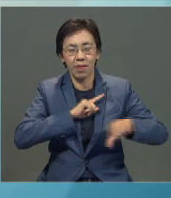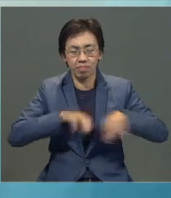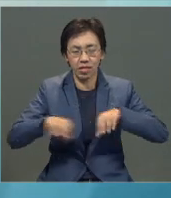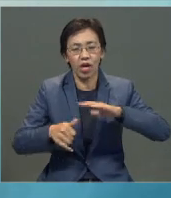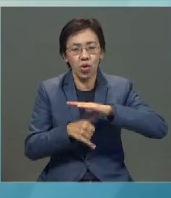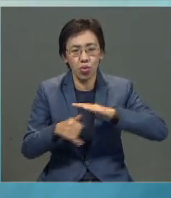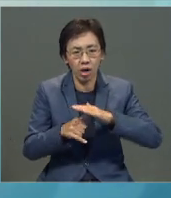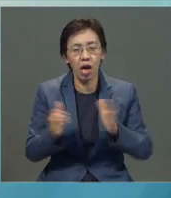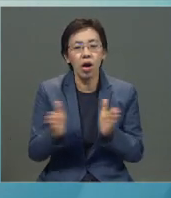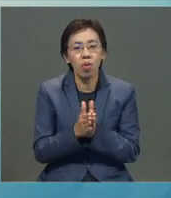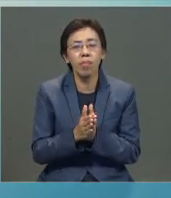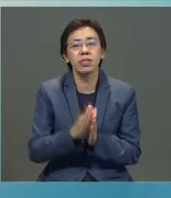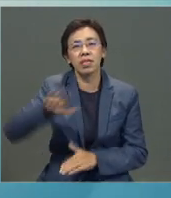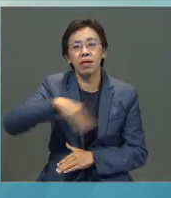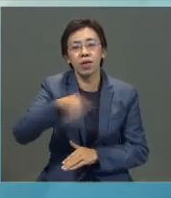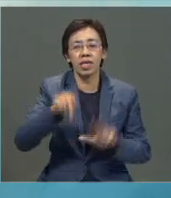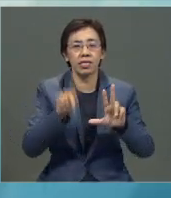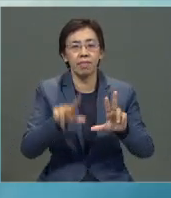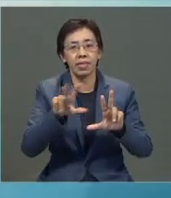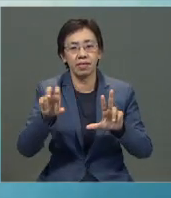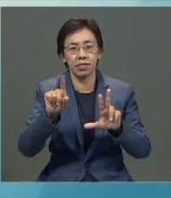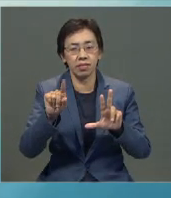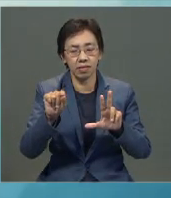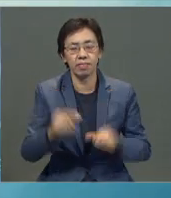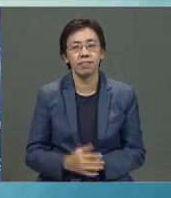รายครับอยู่ในสเตย์ทันทีทั้งสิ้นนะครับทำให้ตัวเลขยอดรวมสะสมไปอยู่ที่3320